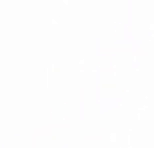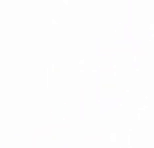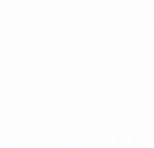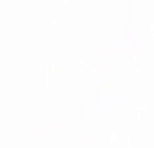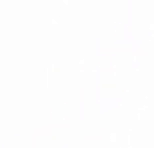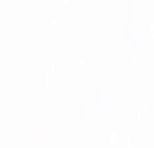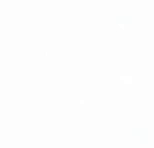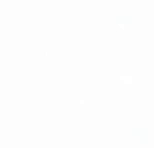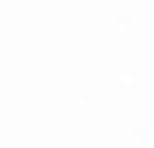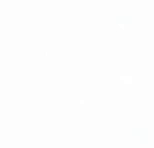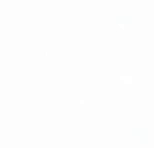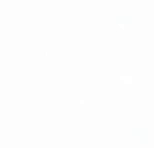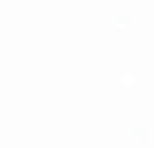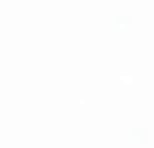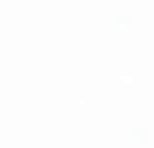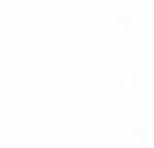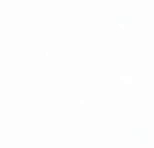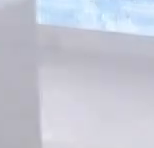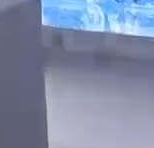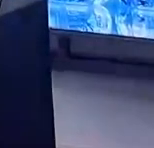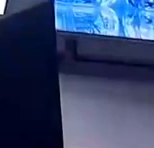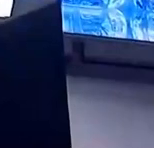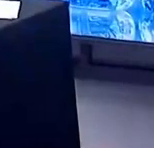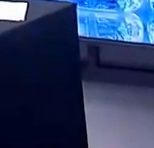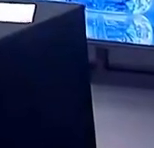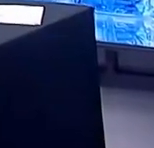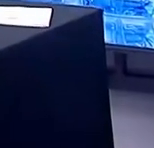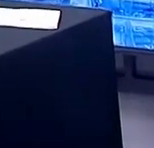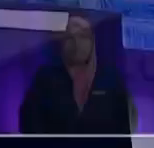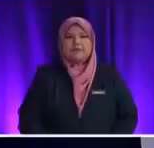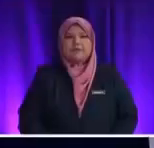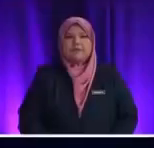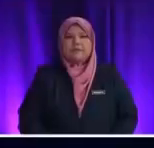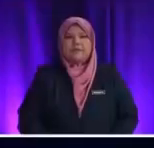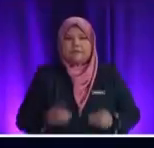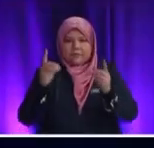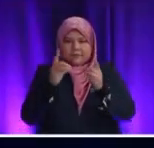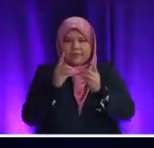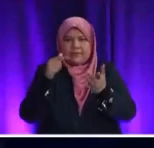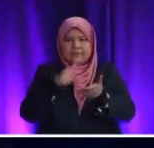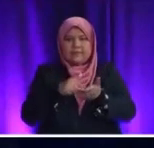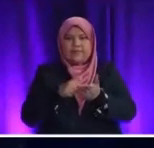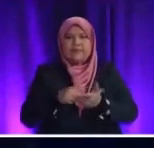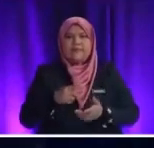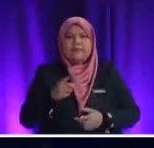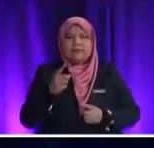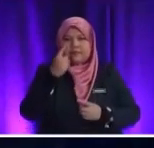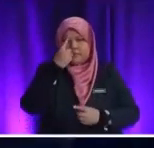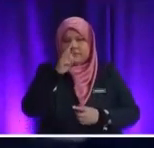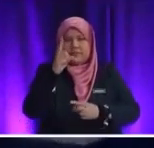Didik TV GPS hai hai Hai kembali menonton slot Menengah Atas di Dikti